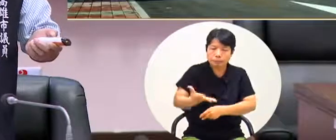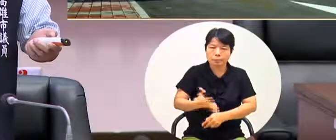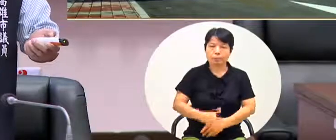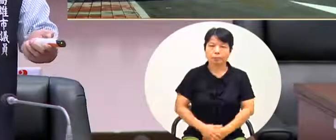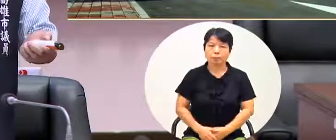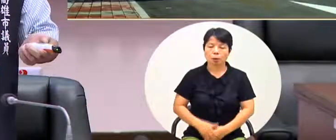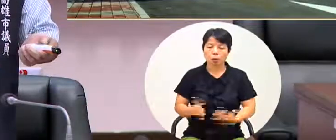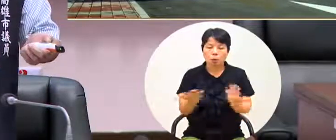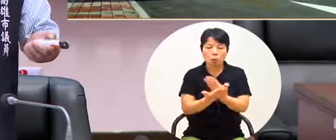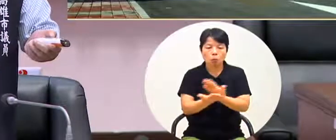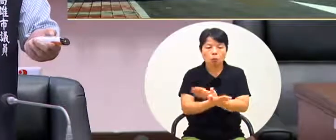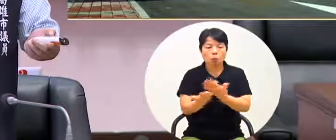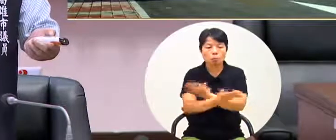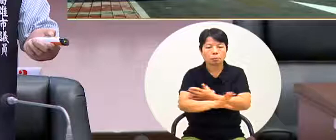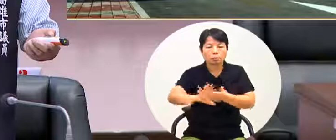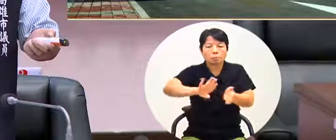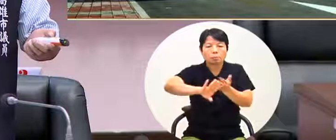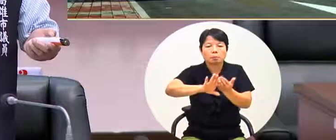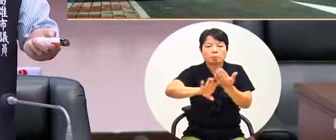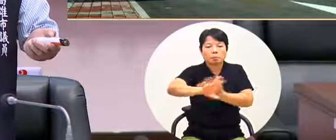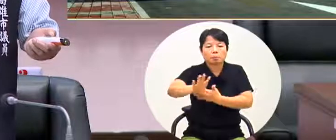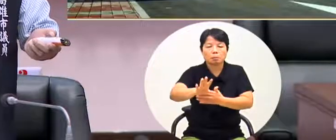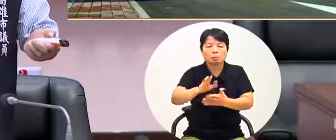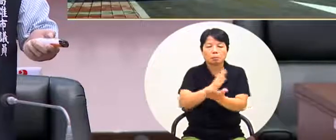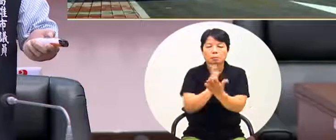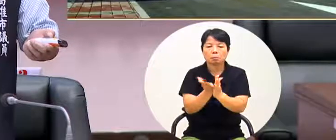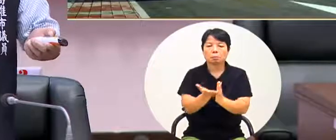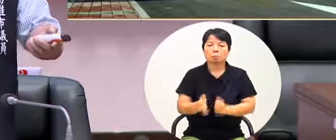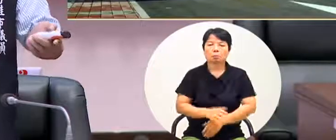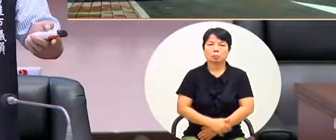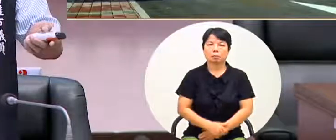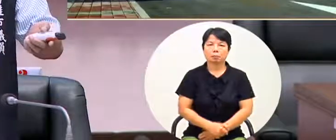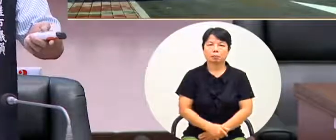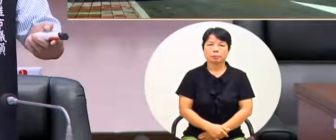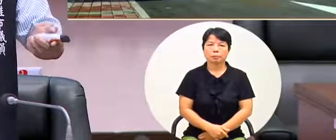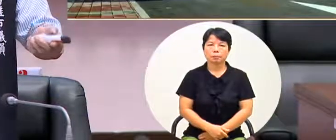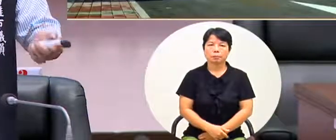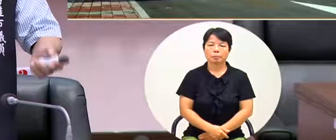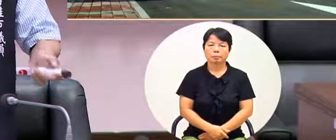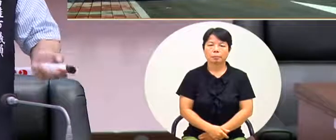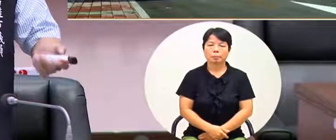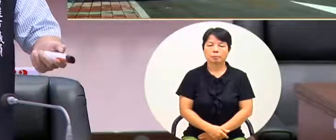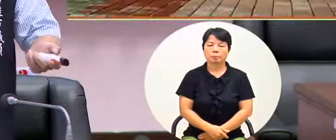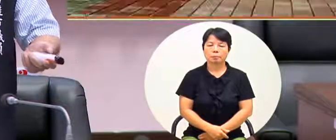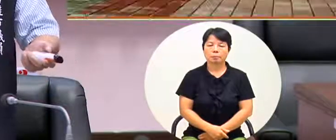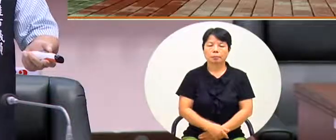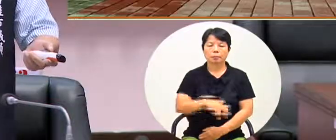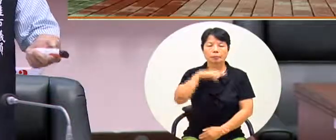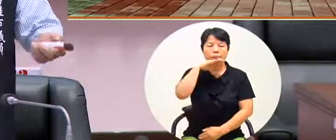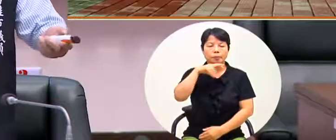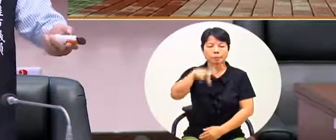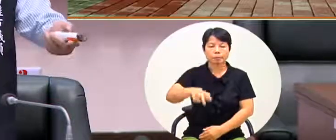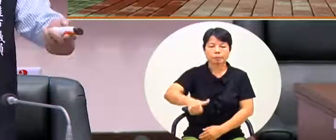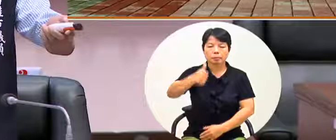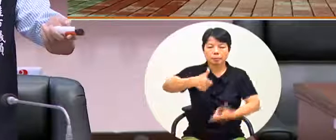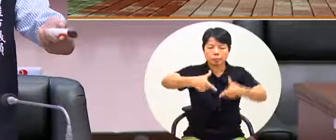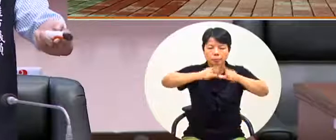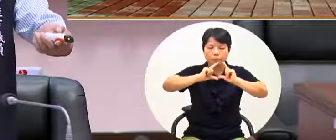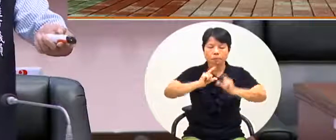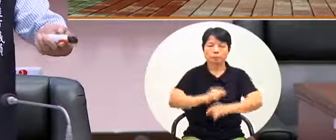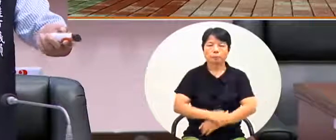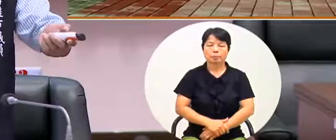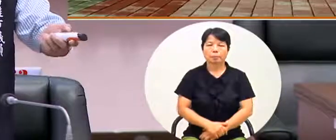吼，这个部分，等下请这个处长再做简单的这答复啦吼。另外就是讲，伊